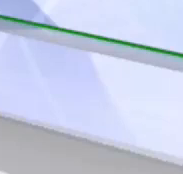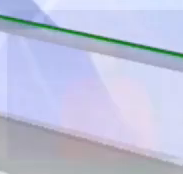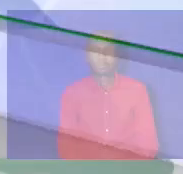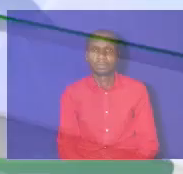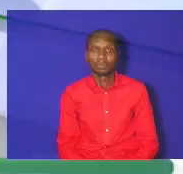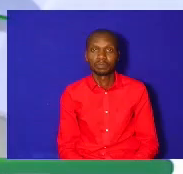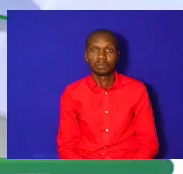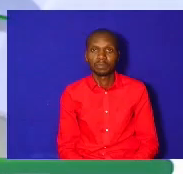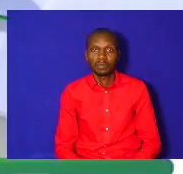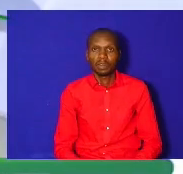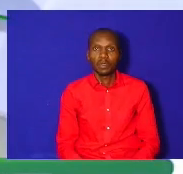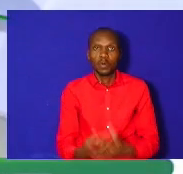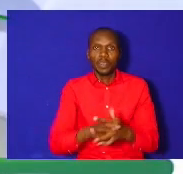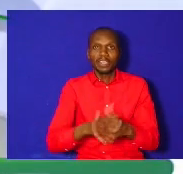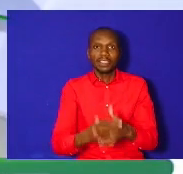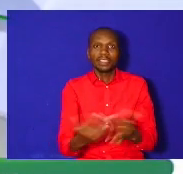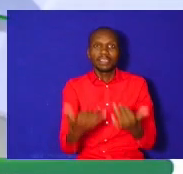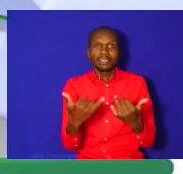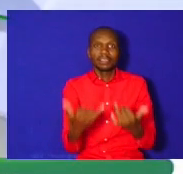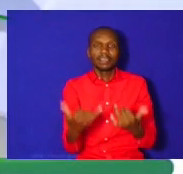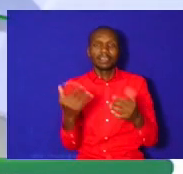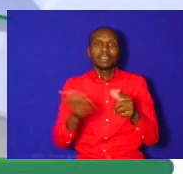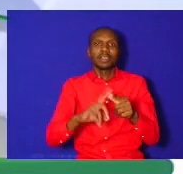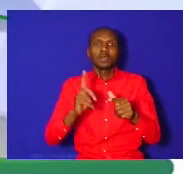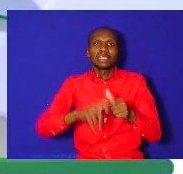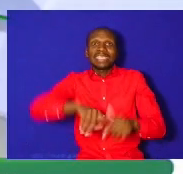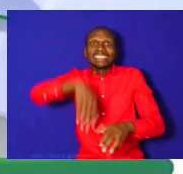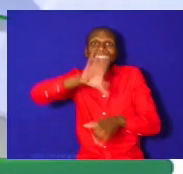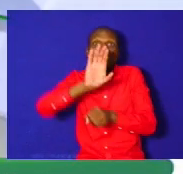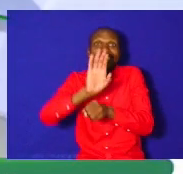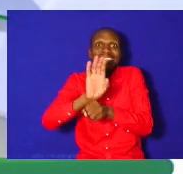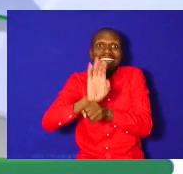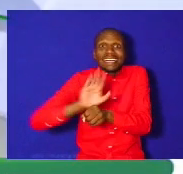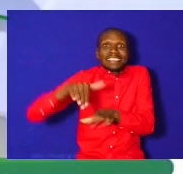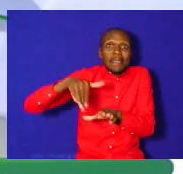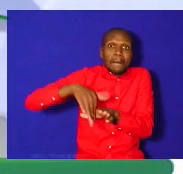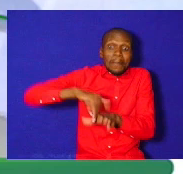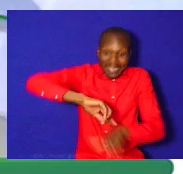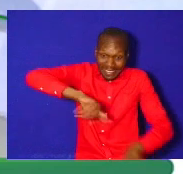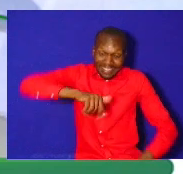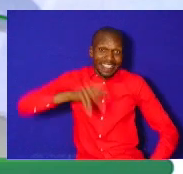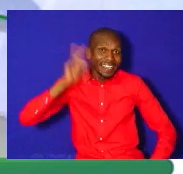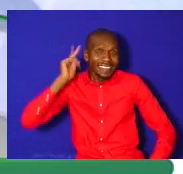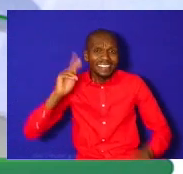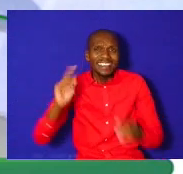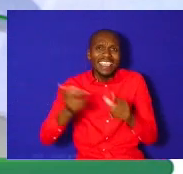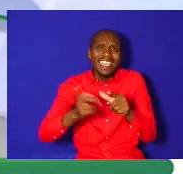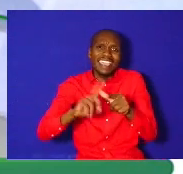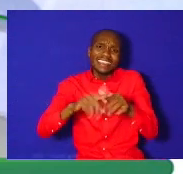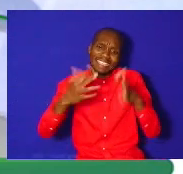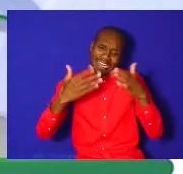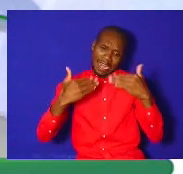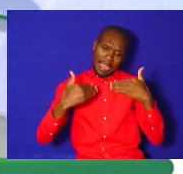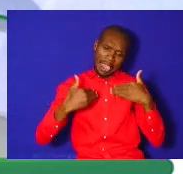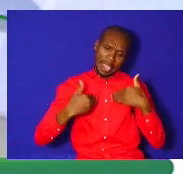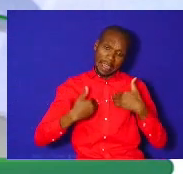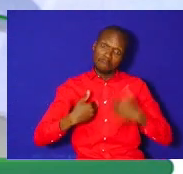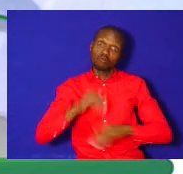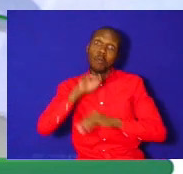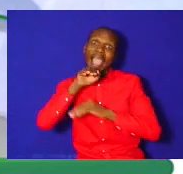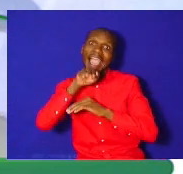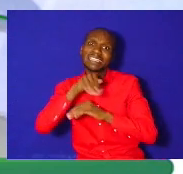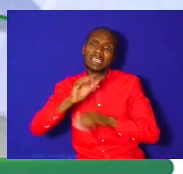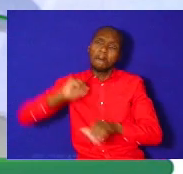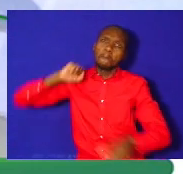Gabantu ya chake koru se abarayi bechikaniza koru asorongo rwagusi ni gabona banyarire bakuboli